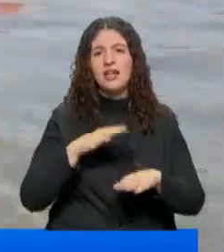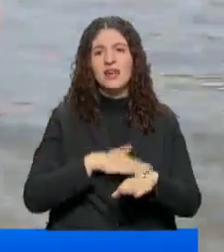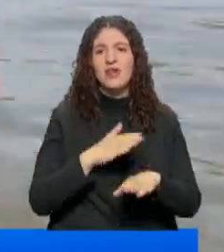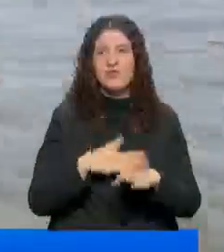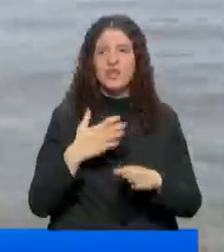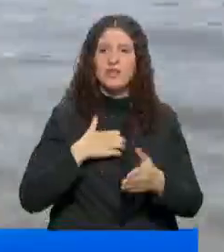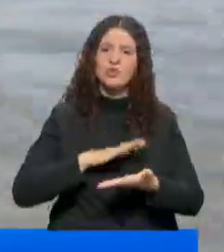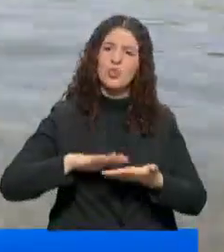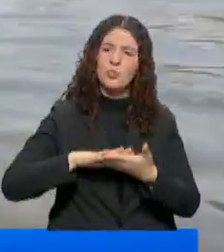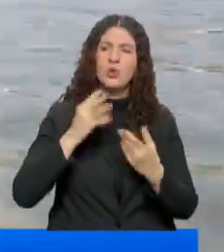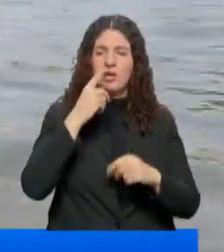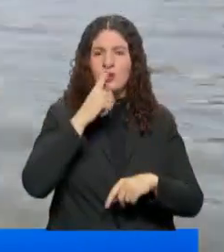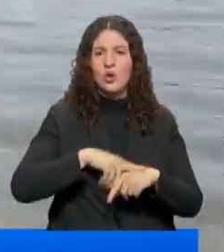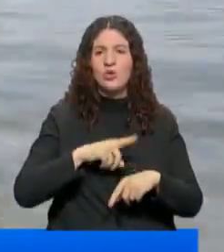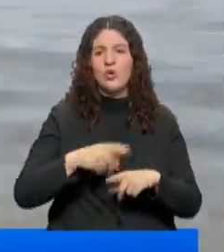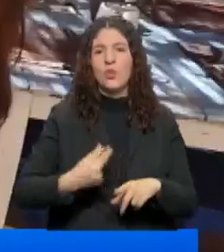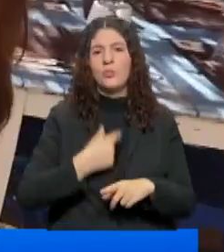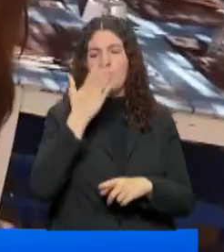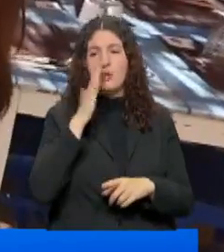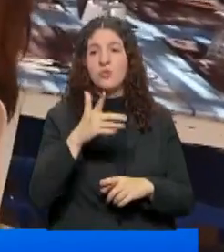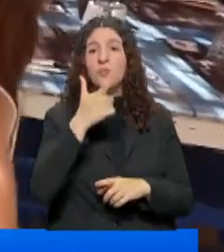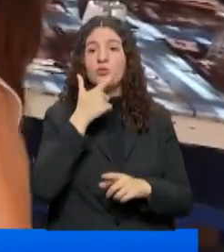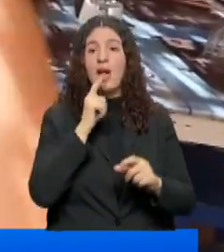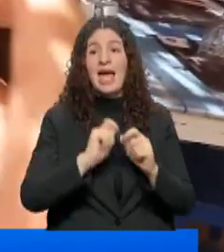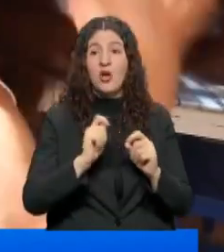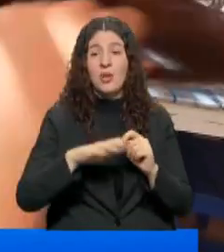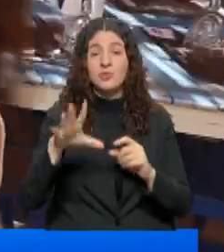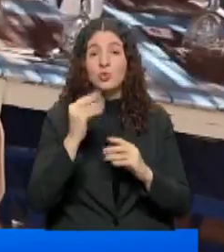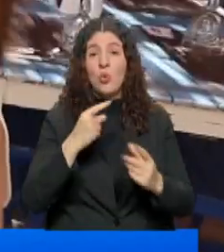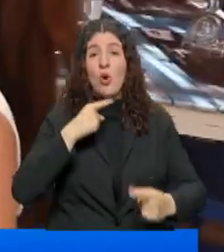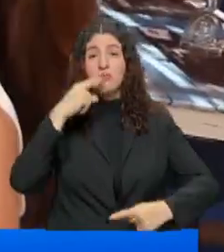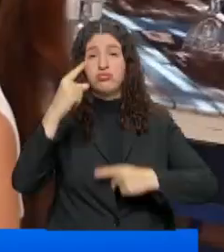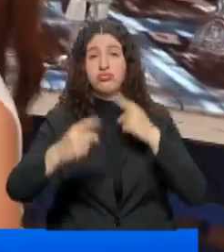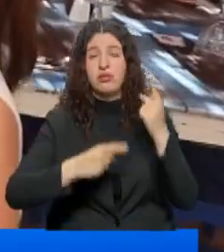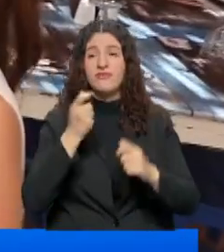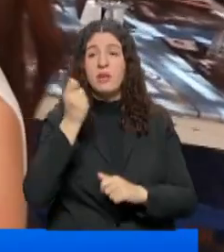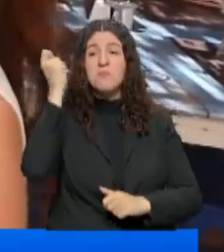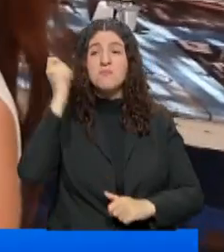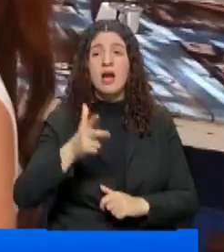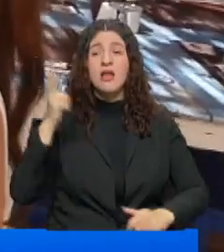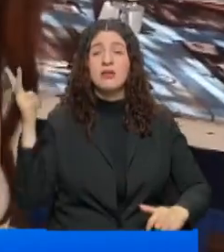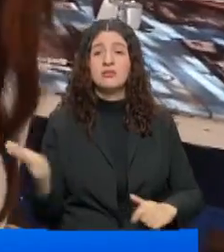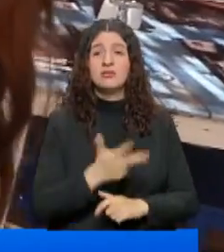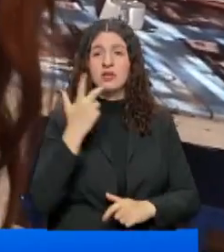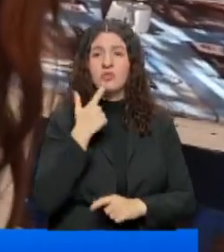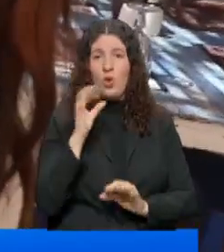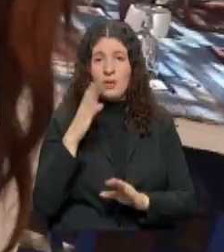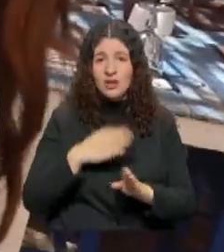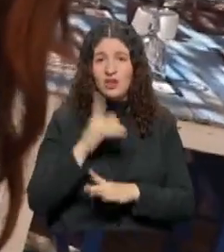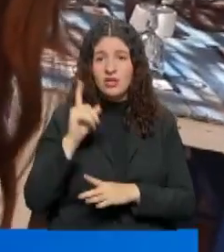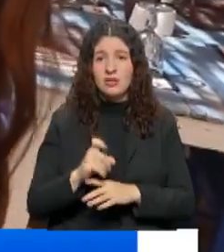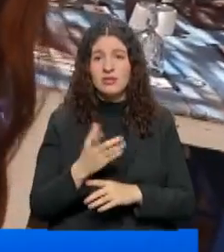yavaş toparlanacağına inanıyoruz. O umutla bekliyoruz. Bodrum ekonomisi çok konuşuluyor. Fiyatlar çok pahalı deniyor. Öyle mi